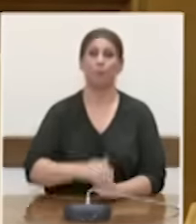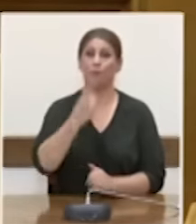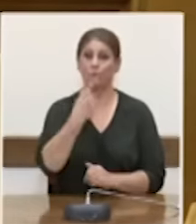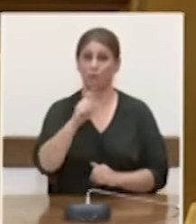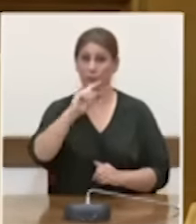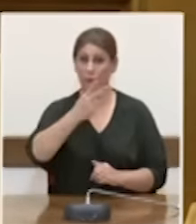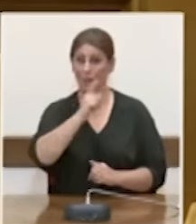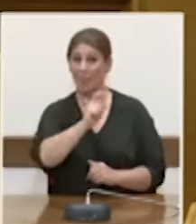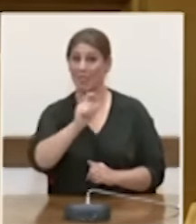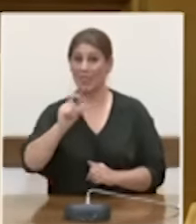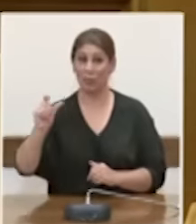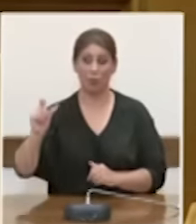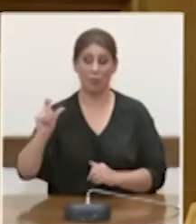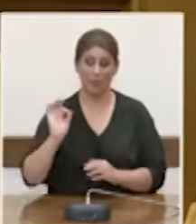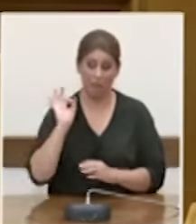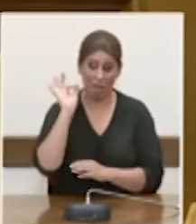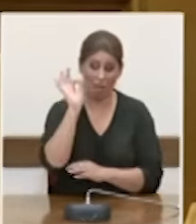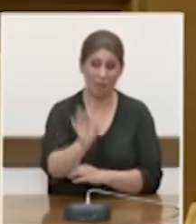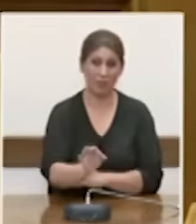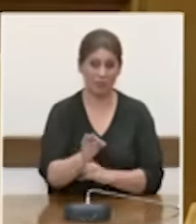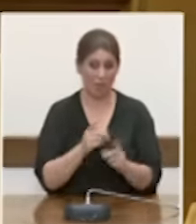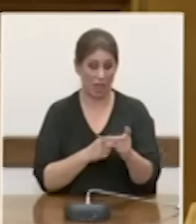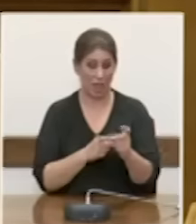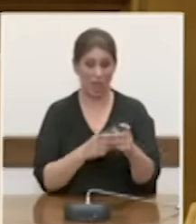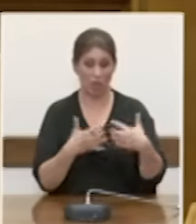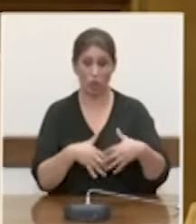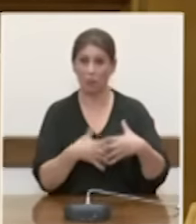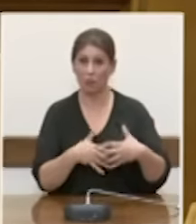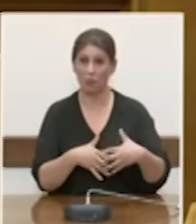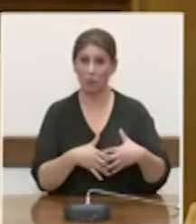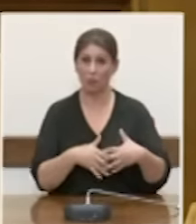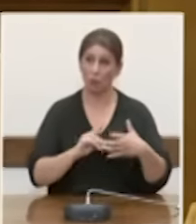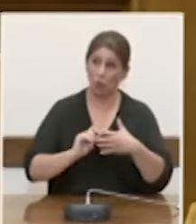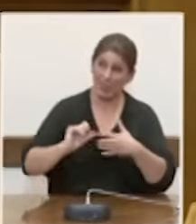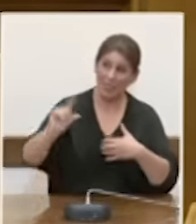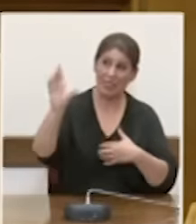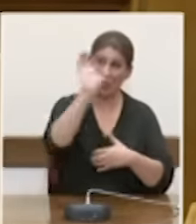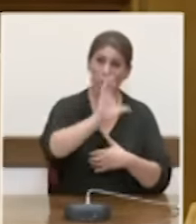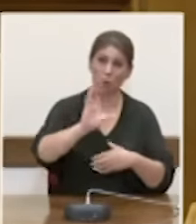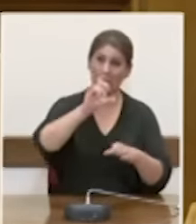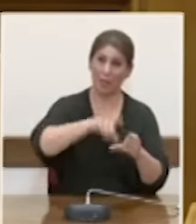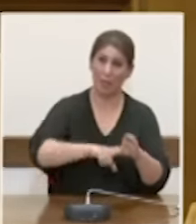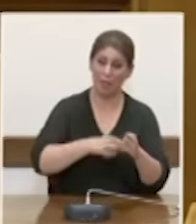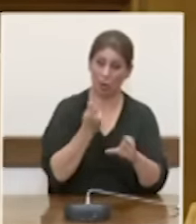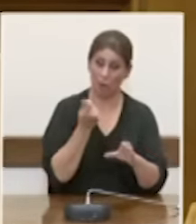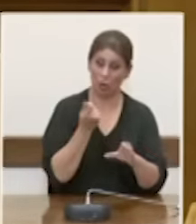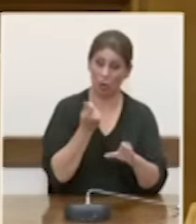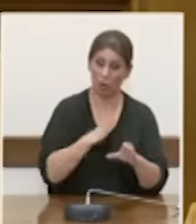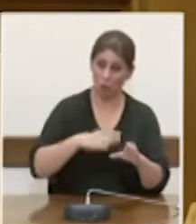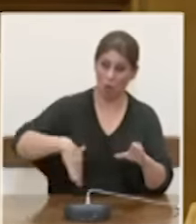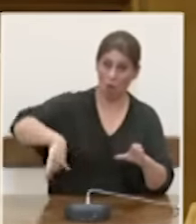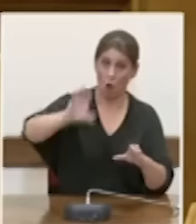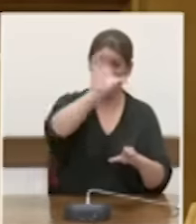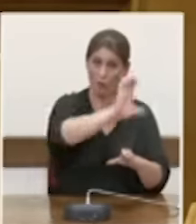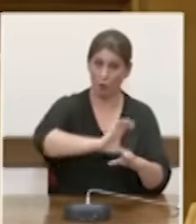δισεκατομμύρια έχουν φτάσει οι εξοπλισμοί που έχει στείλει η Ευρωπαϊκή Ένωση από τα χρήματα των λαών της Ευρώπης